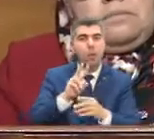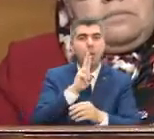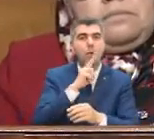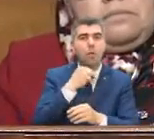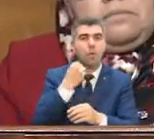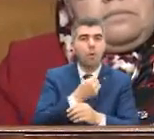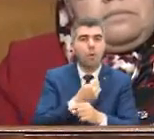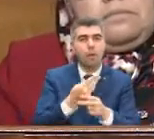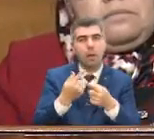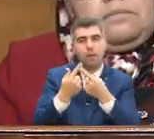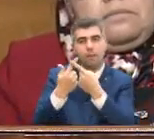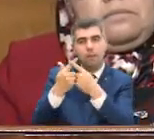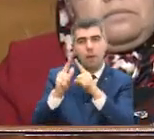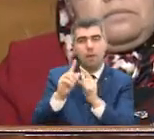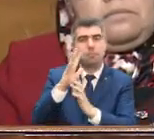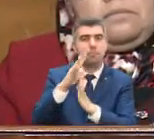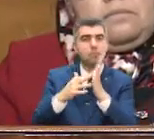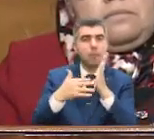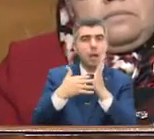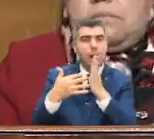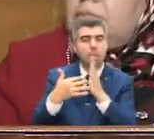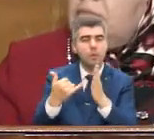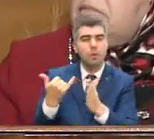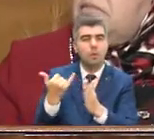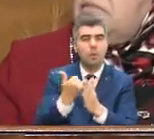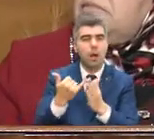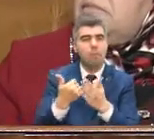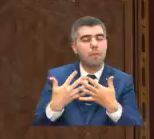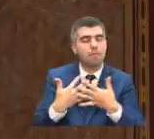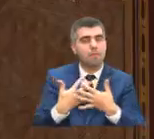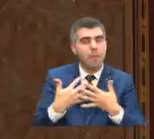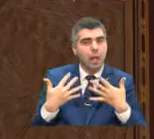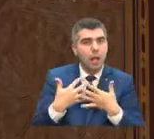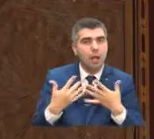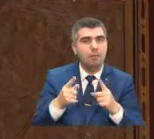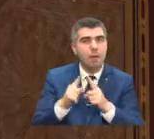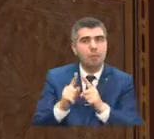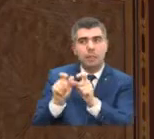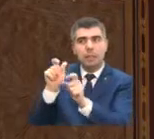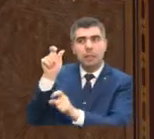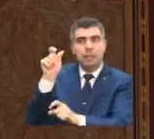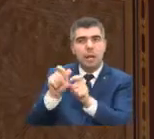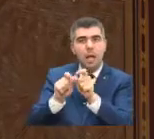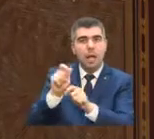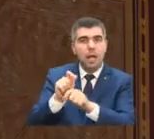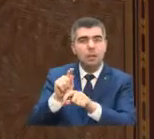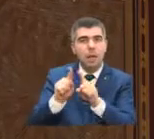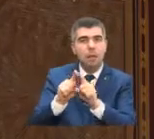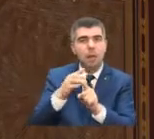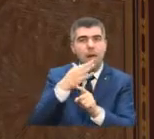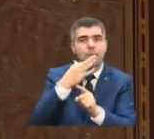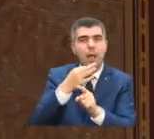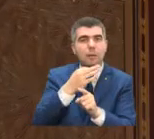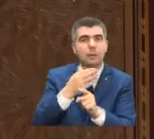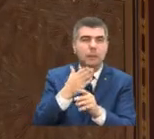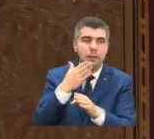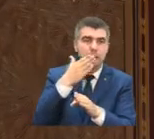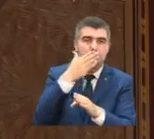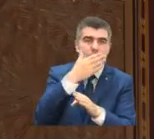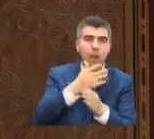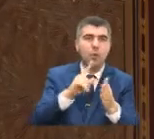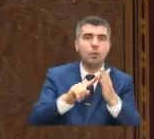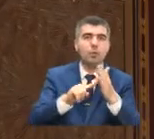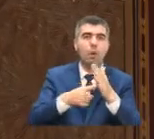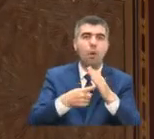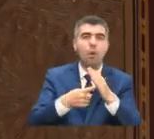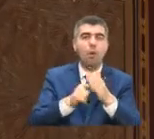تنزيل واحد من البرامج الطموحة التي نفتخر بها والمتعلقة بتمكين ساكنة العالم القروي للولوج لهذه الخدمة، كما نستحضر